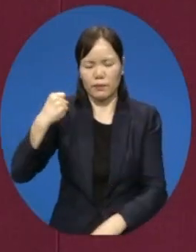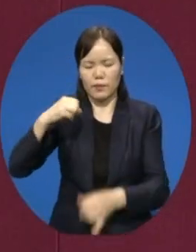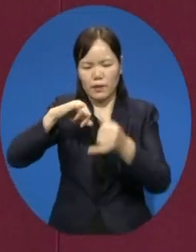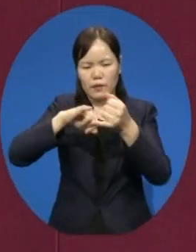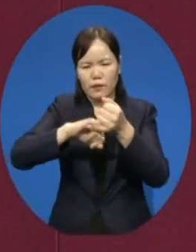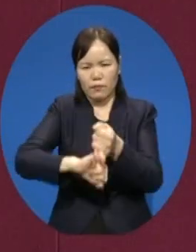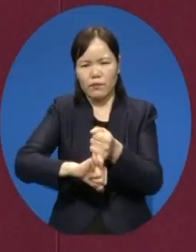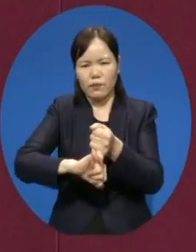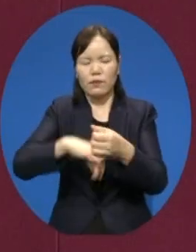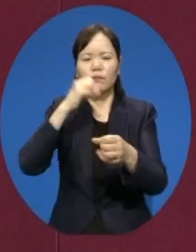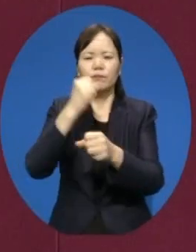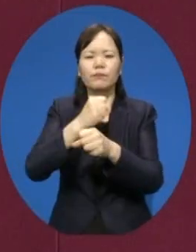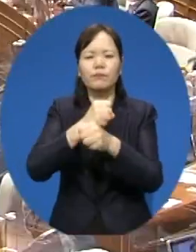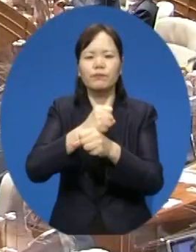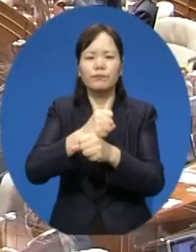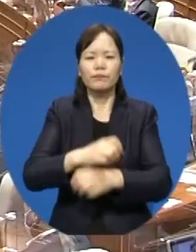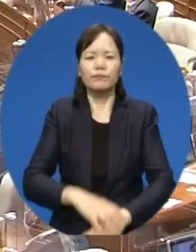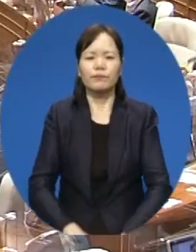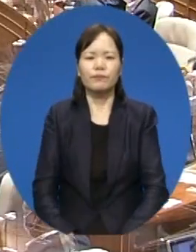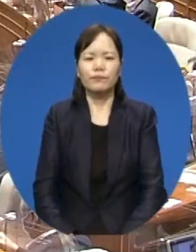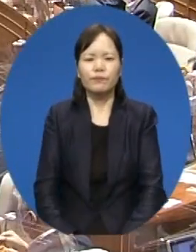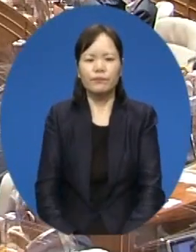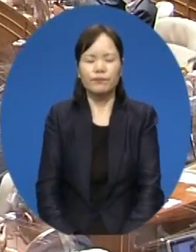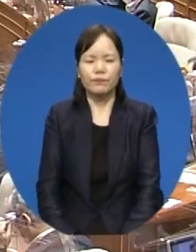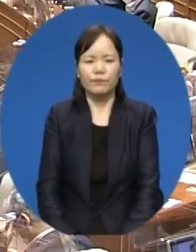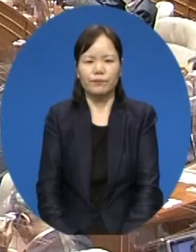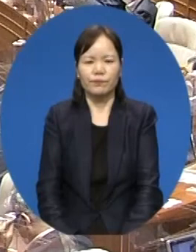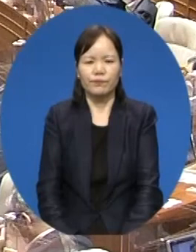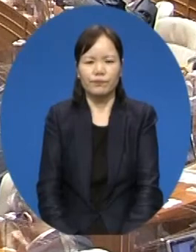반드시 만들어 가겠습니다.